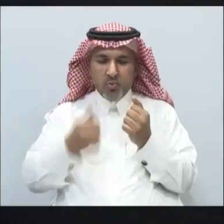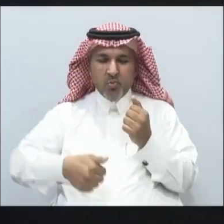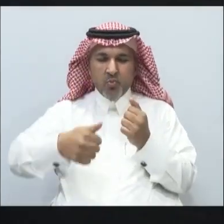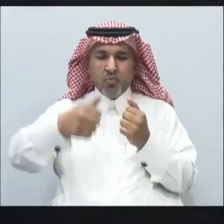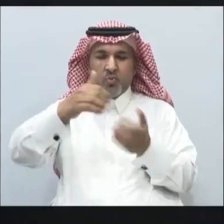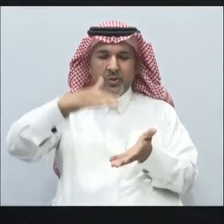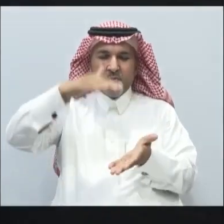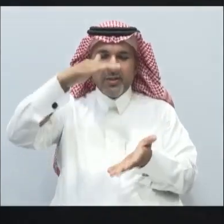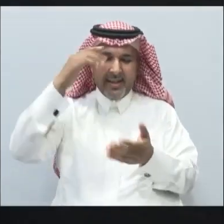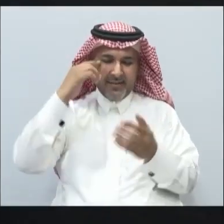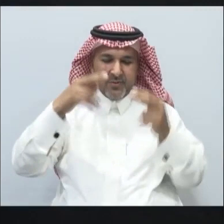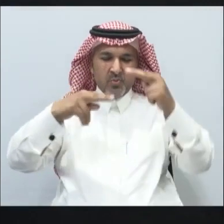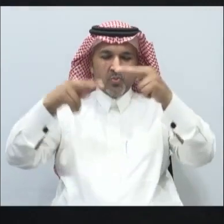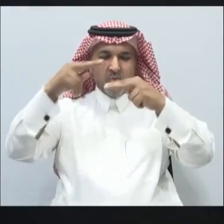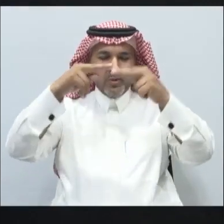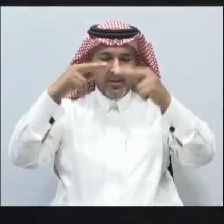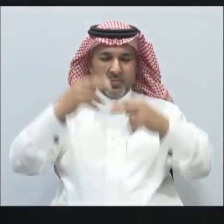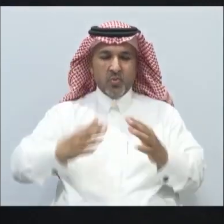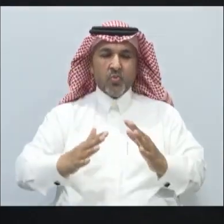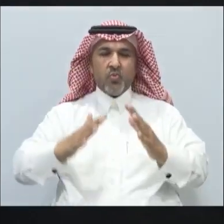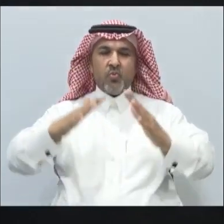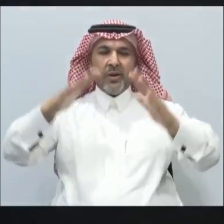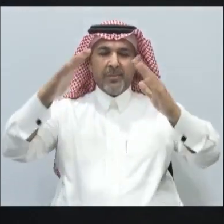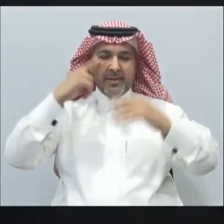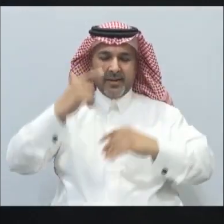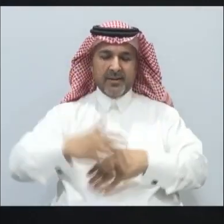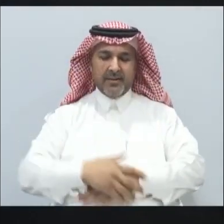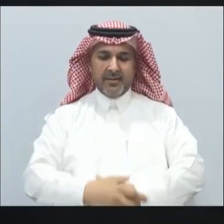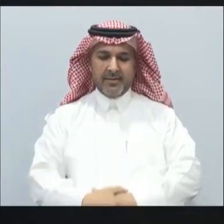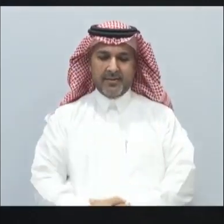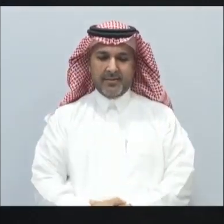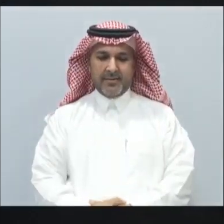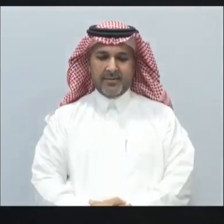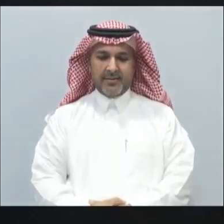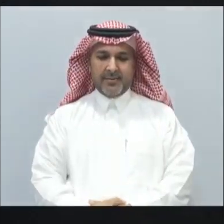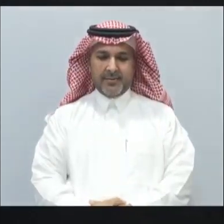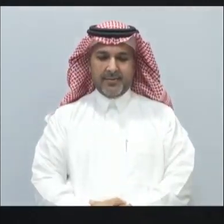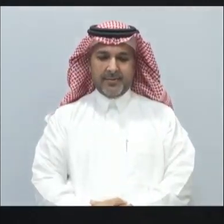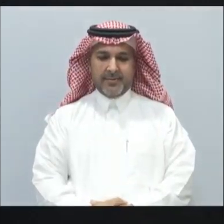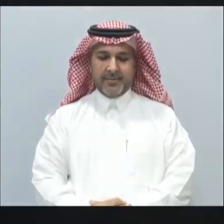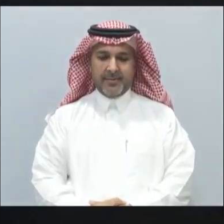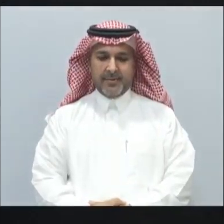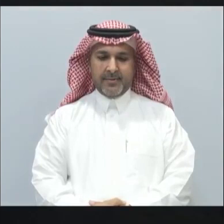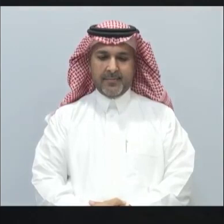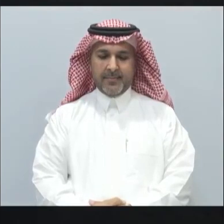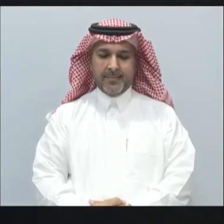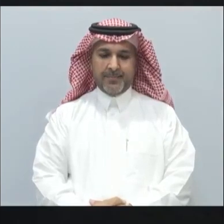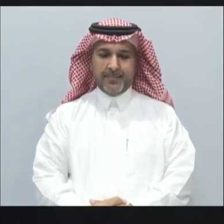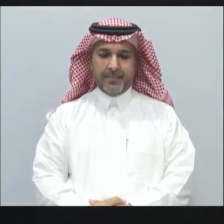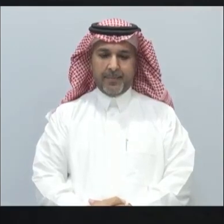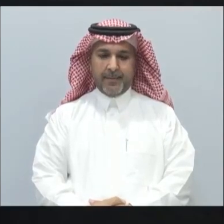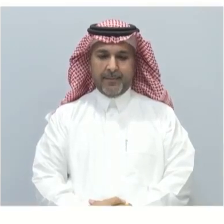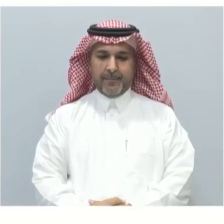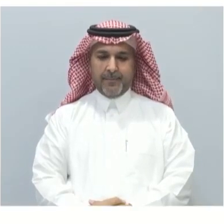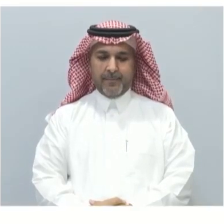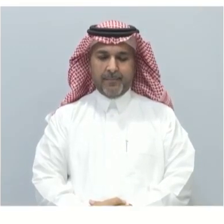اللهم ان صار في عدد مرات التوزيع اذا اللي اختلف ان يوم كنا في عامل النمو كان عدد مرات التوزيع واحد يعني كانت ال ان هنا